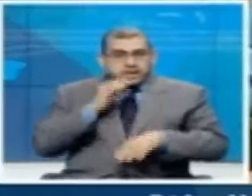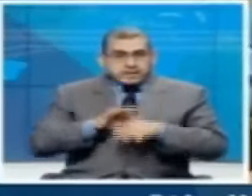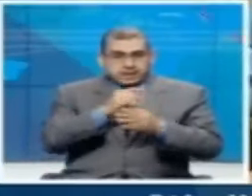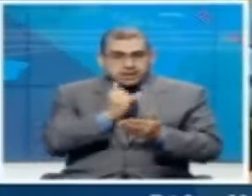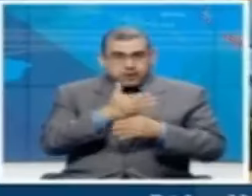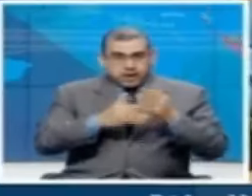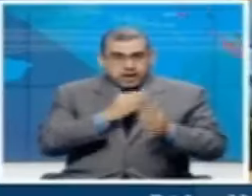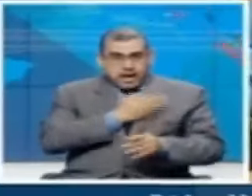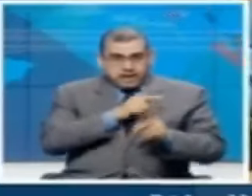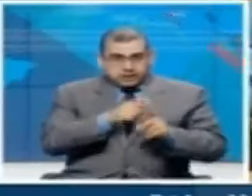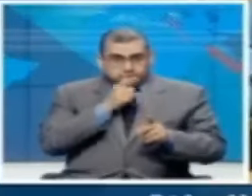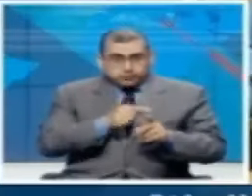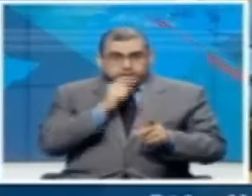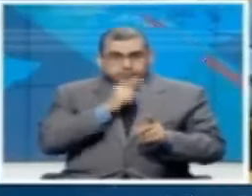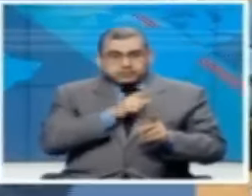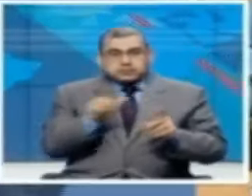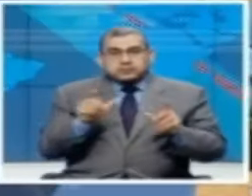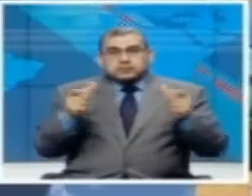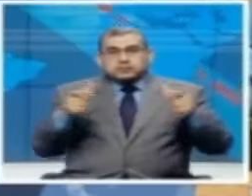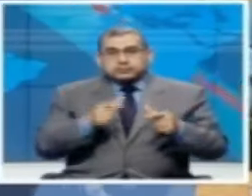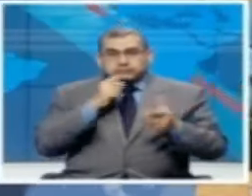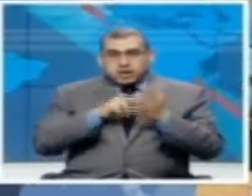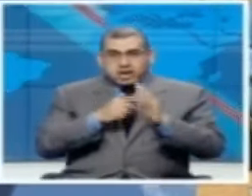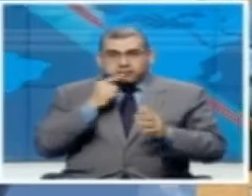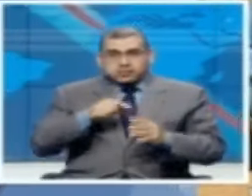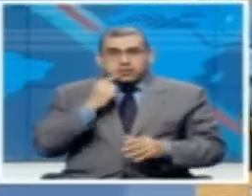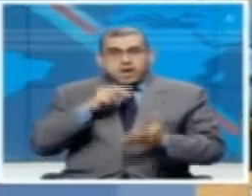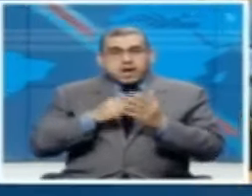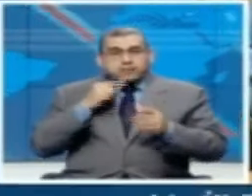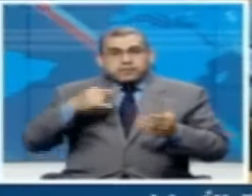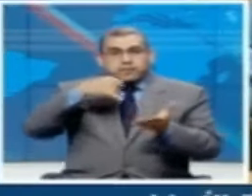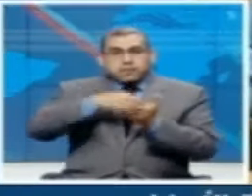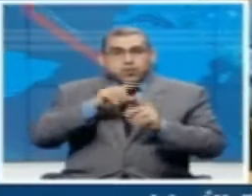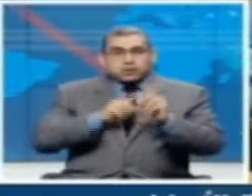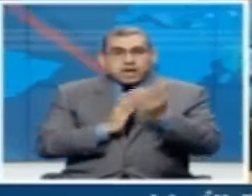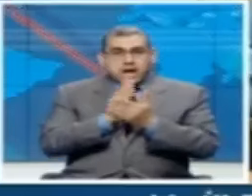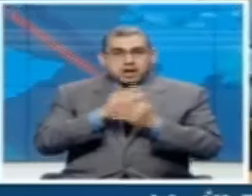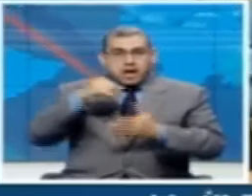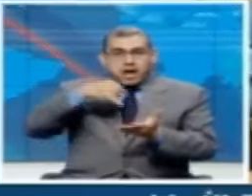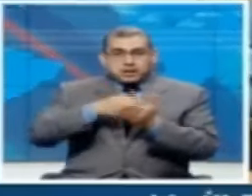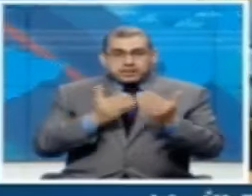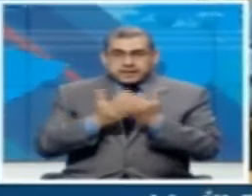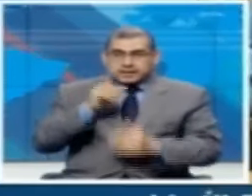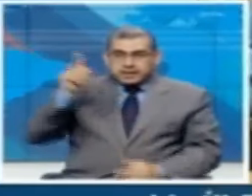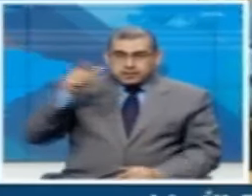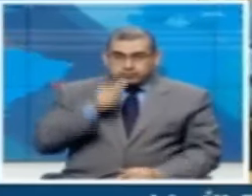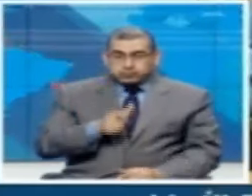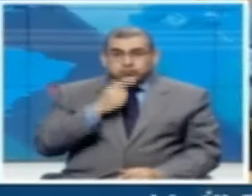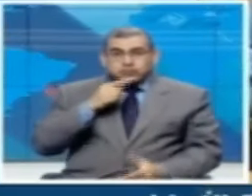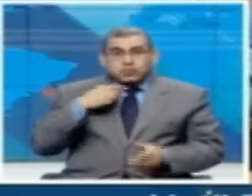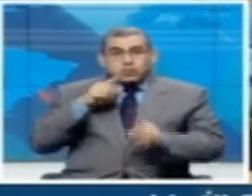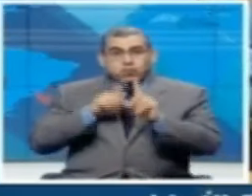واعاده للاعمار في قطاع غزه سيجريت كاخ وذلك بمقر وزاره الخارجيه في العاصمه الاداريه الجديده